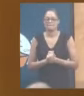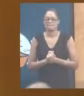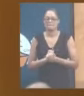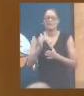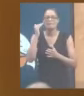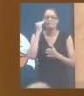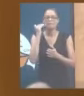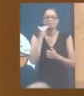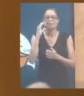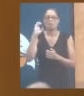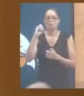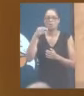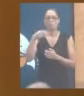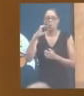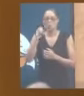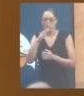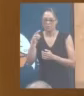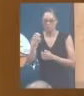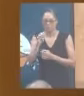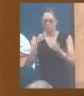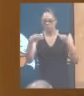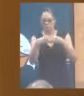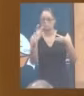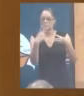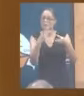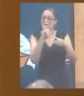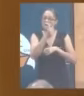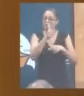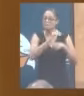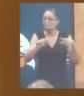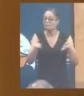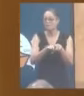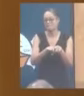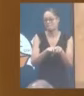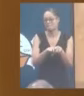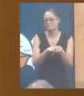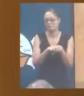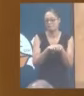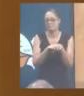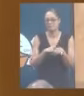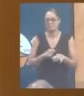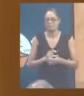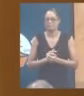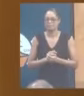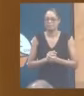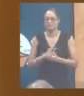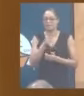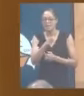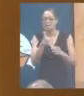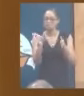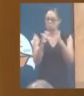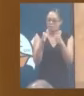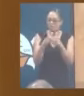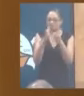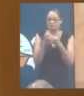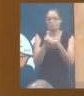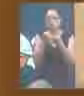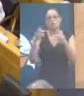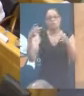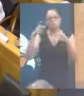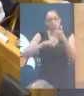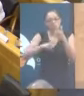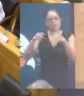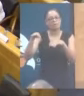Madame Catherine Conconne, qui est chef de file, a fait exactement la même chose. A demandé de mettre fin à ce